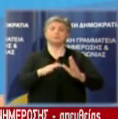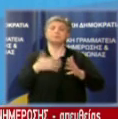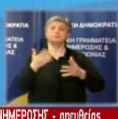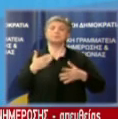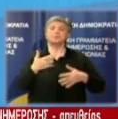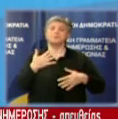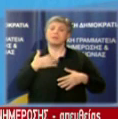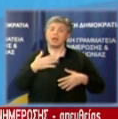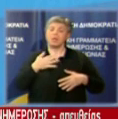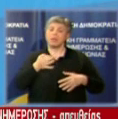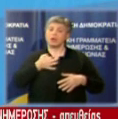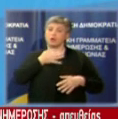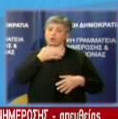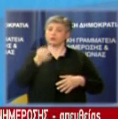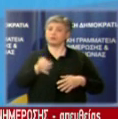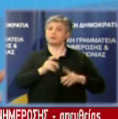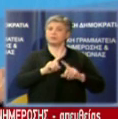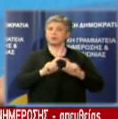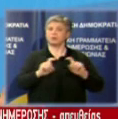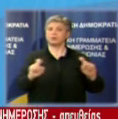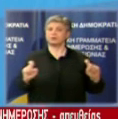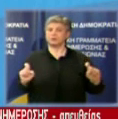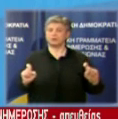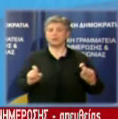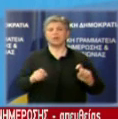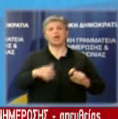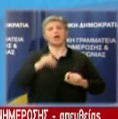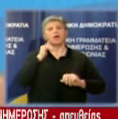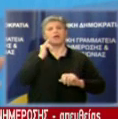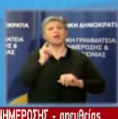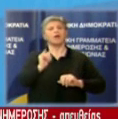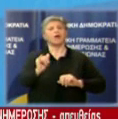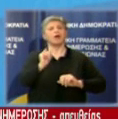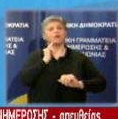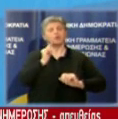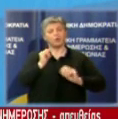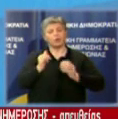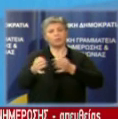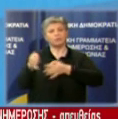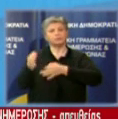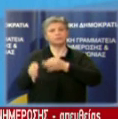δεν πάβει να ισχύει ότι υπάρχουν ανοιχτές διαπραγματεύσεις και για